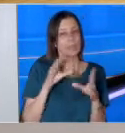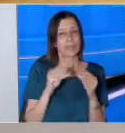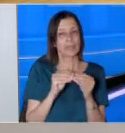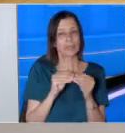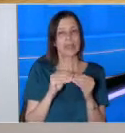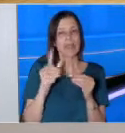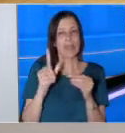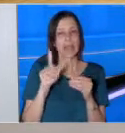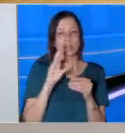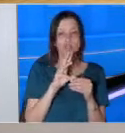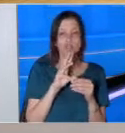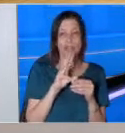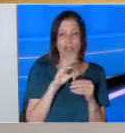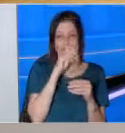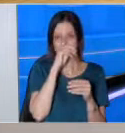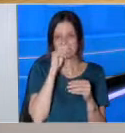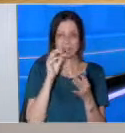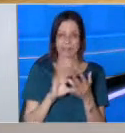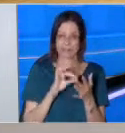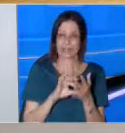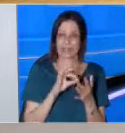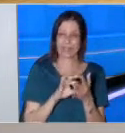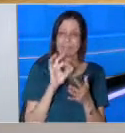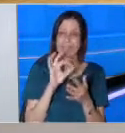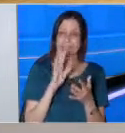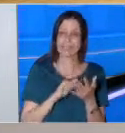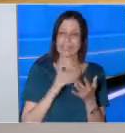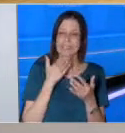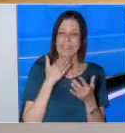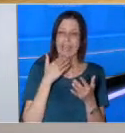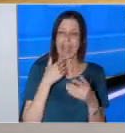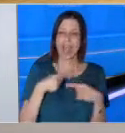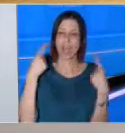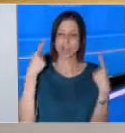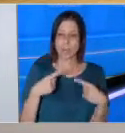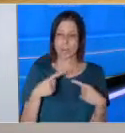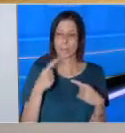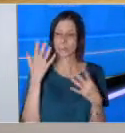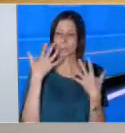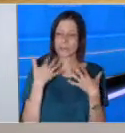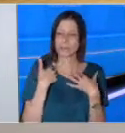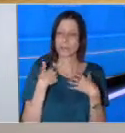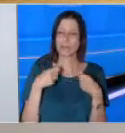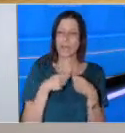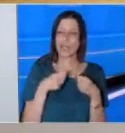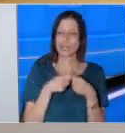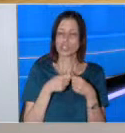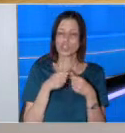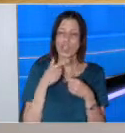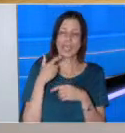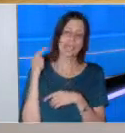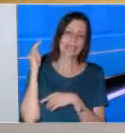של עיתון ישראל היום. שלום לילך. ערב טוב. אז בוא נתחיל עם העדכונים לגבי הירי. את שומעת